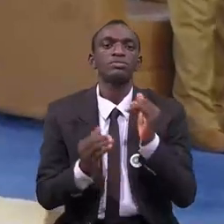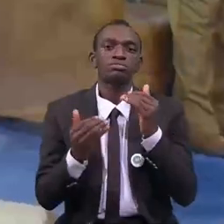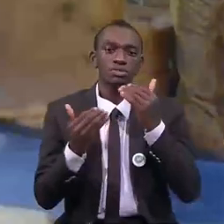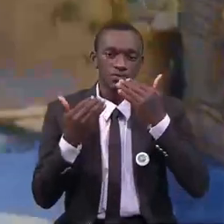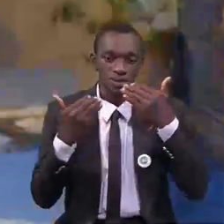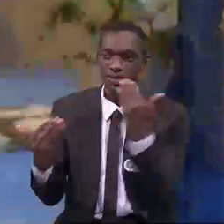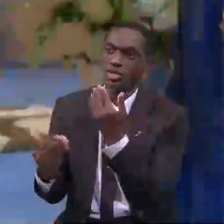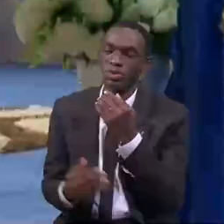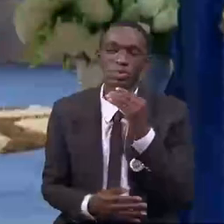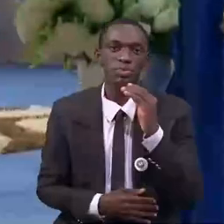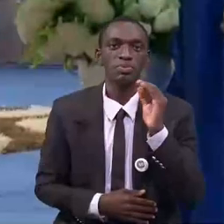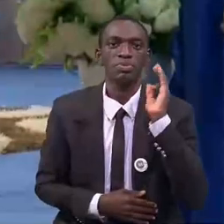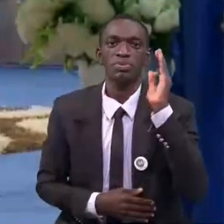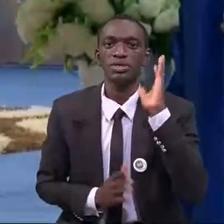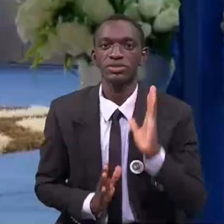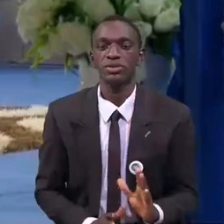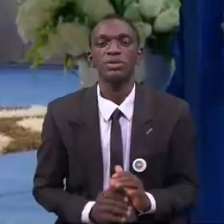vous es le bienvenu